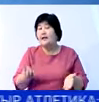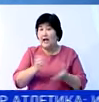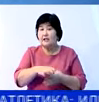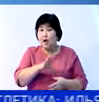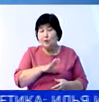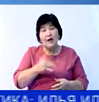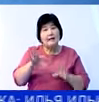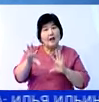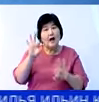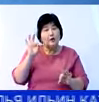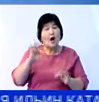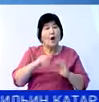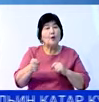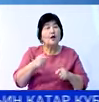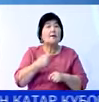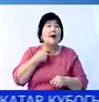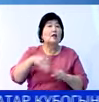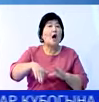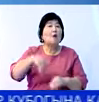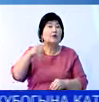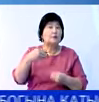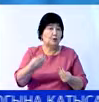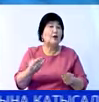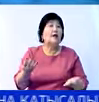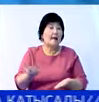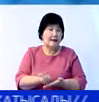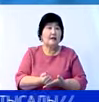болатын. Таңдаушылар ауыл әкімін дауыс беру арқылы анықтады.